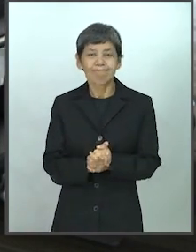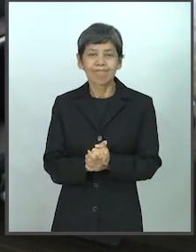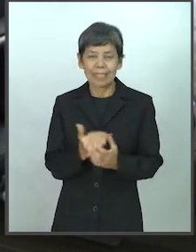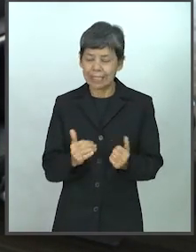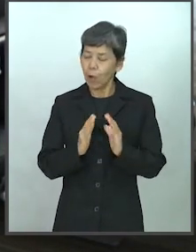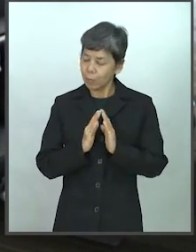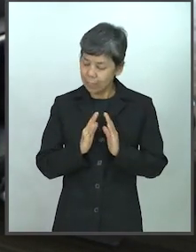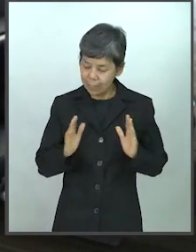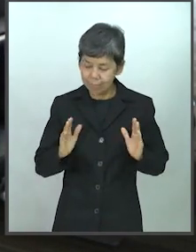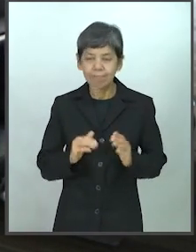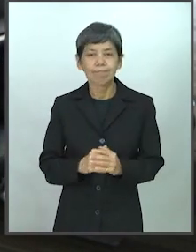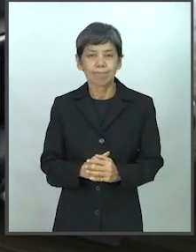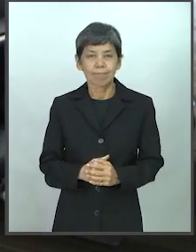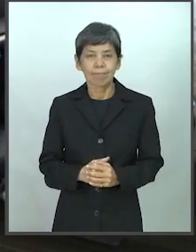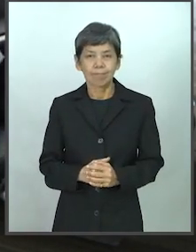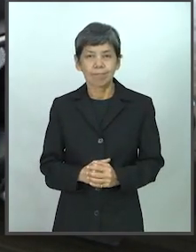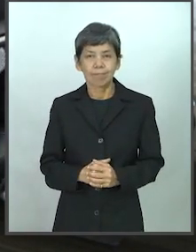วันนี ้ขอบคุณค่ะ